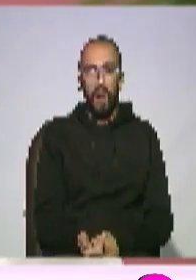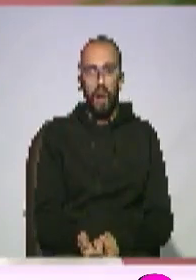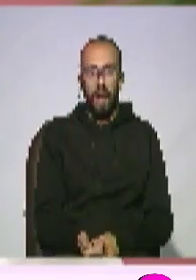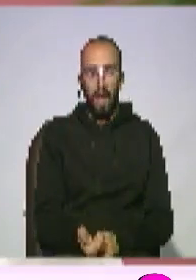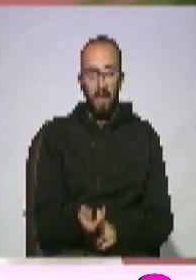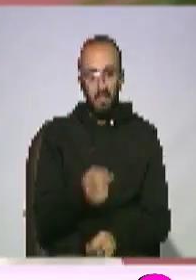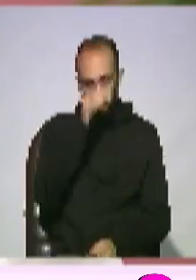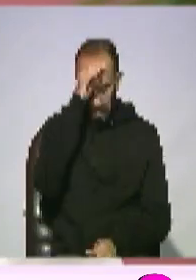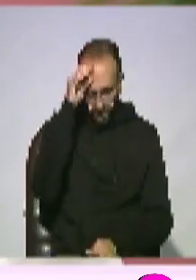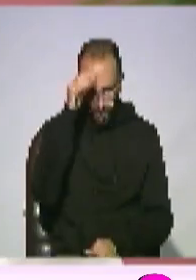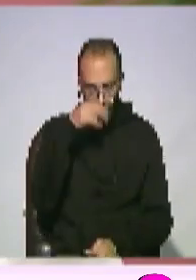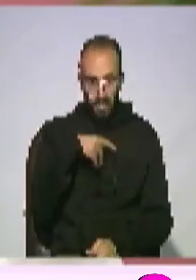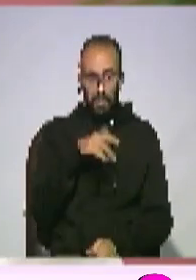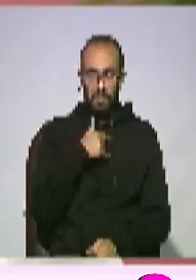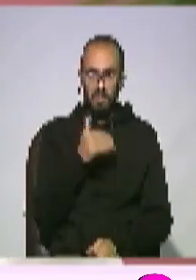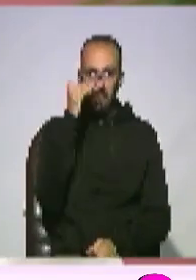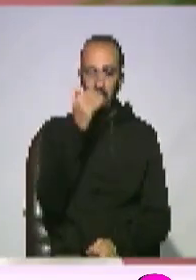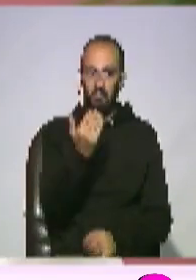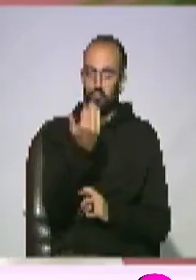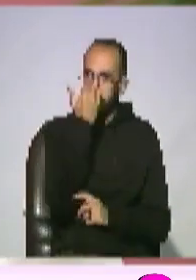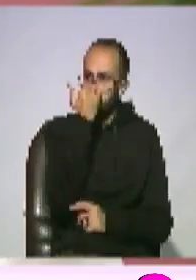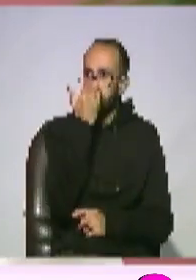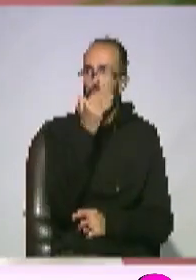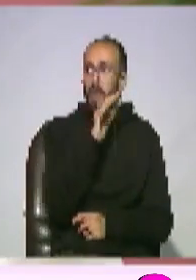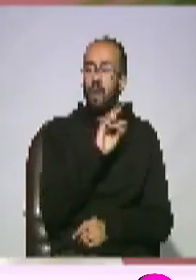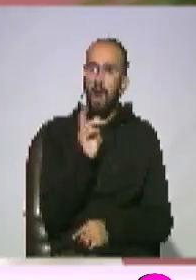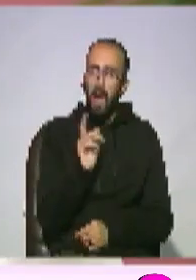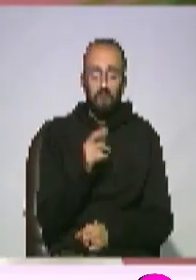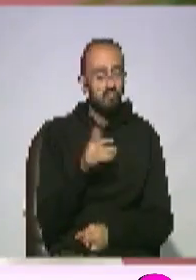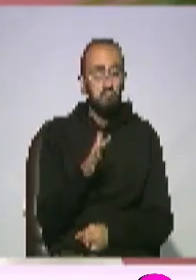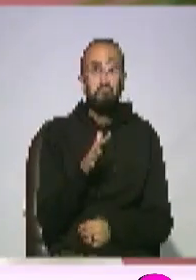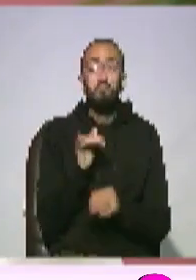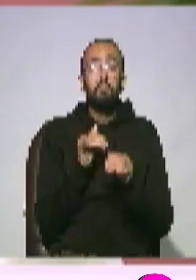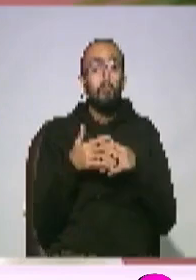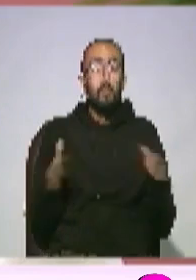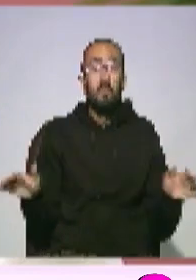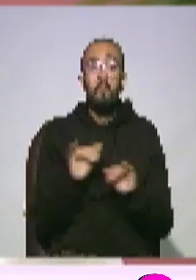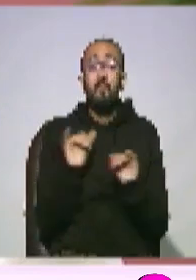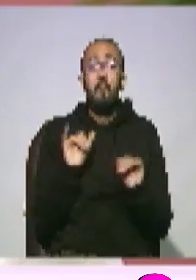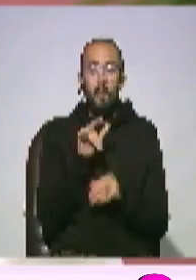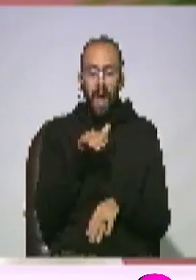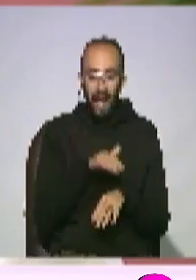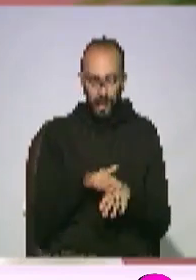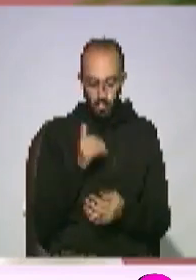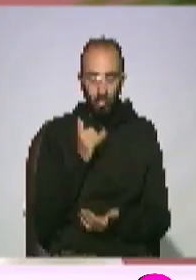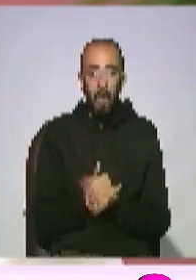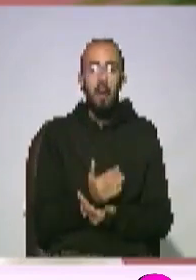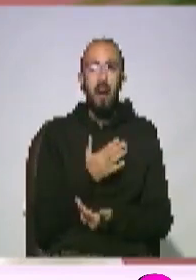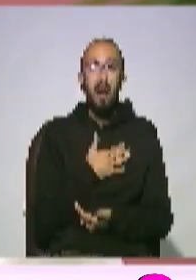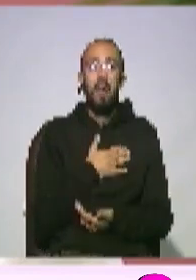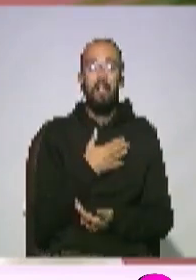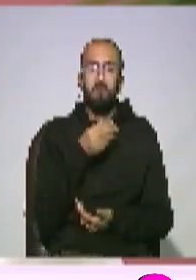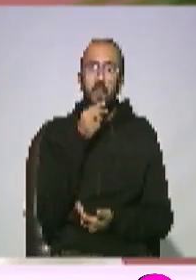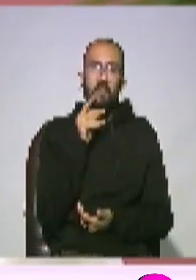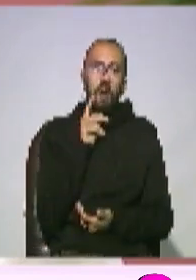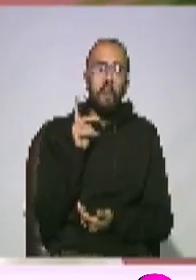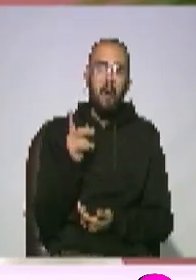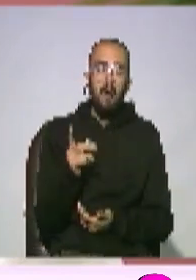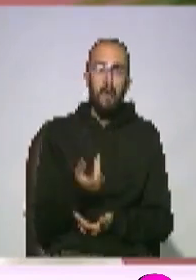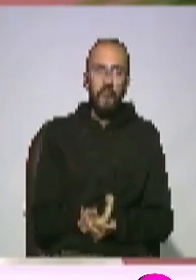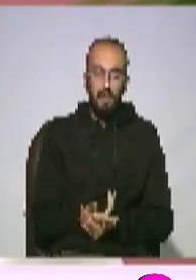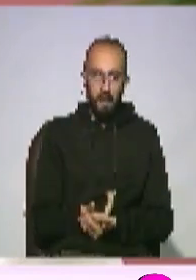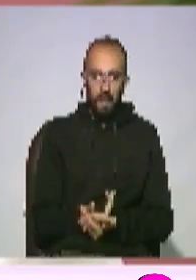قدروا يساعدوني لما اكبر سواء ما قدروش، ولكن يكفي شعورهم بالمسؤوليه تجاه الام والاب، يكفي شعورهم ان